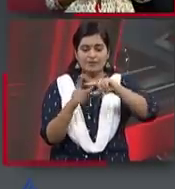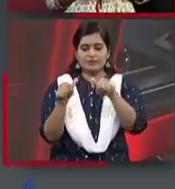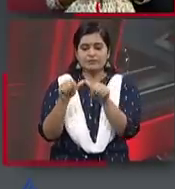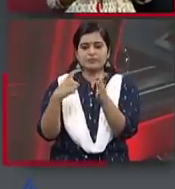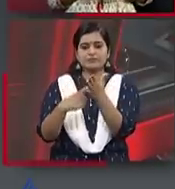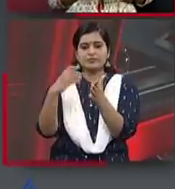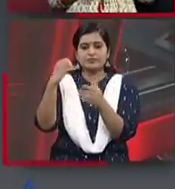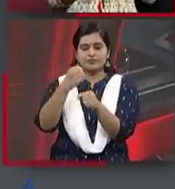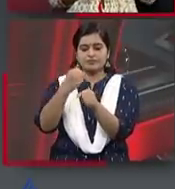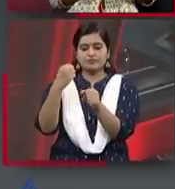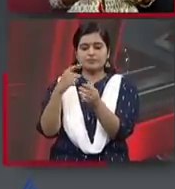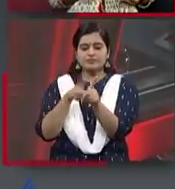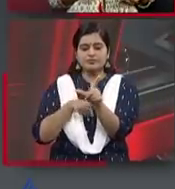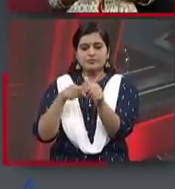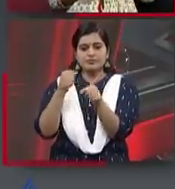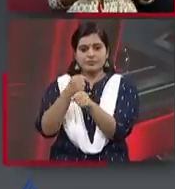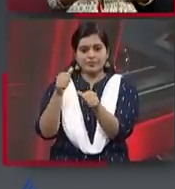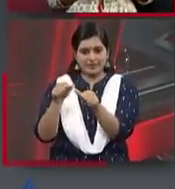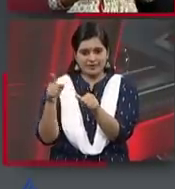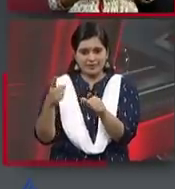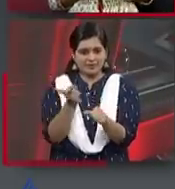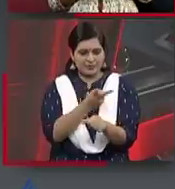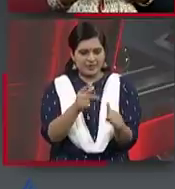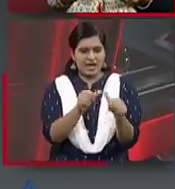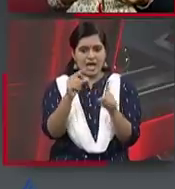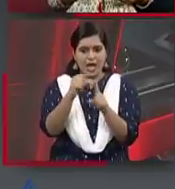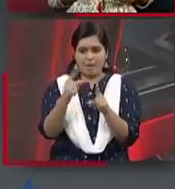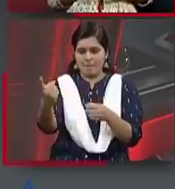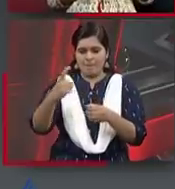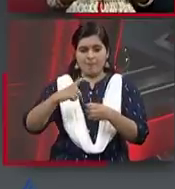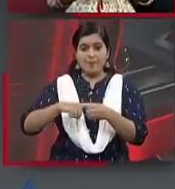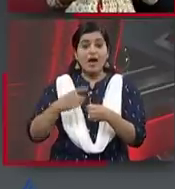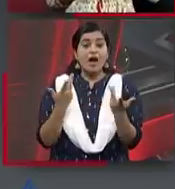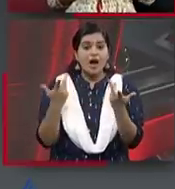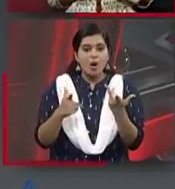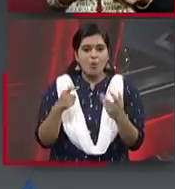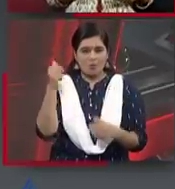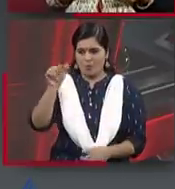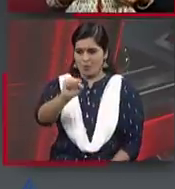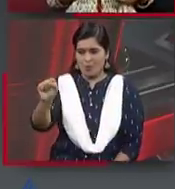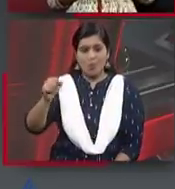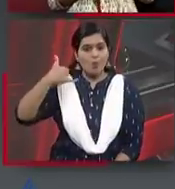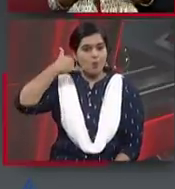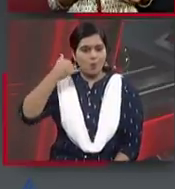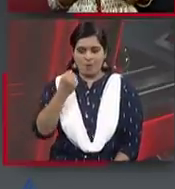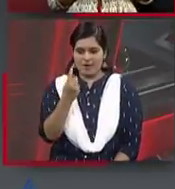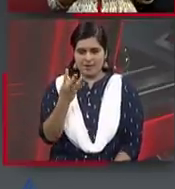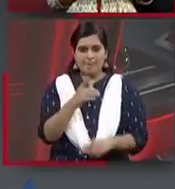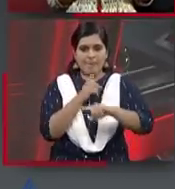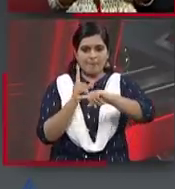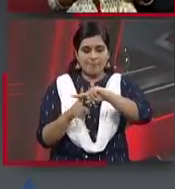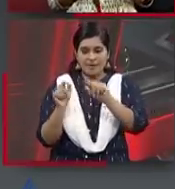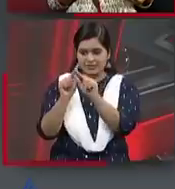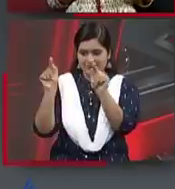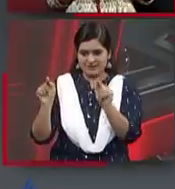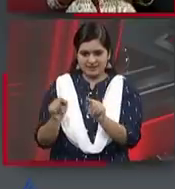രജിസ്റ്റർ ചെയ്യുമ്പോൾ കൃത്യമായി ഐഡന്റിറ്റി കാർഡോ അല്ലെങ്കിൽ മൊബൈൽ നമ്പറോ കൊടുത്തത് ഉറപ്പ് വരുത്തേണ്ടത്. അതിനുശേഷം ഇഷ്ടമുള്ള കേന്ദ്രങ്ങൾ, സർക്കാർ